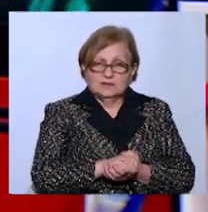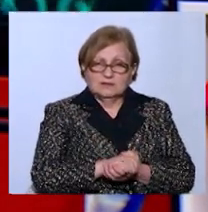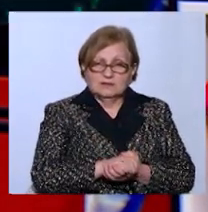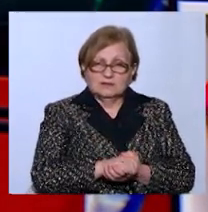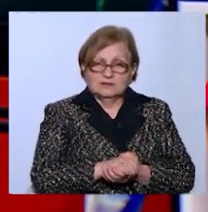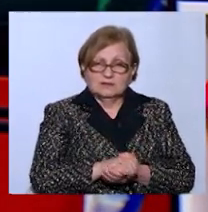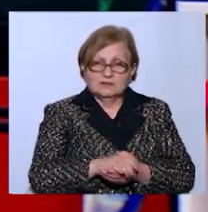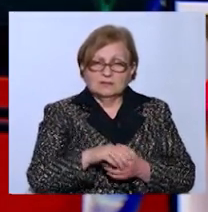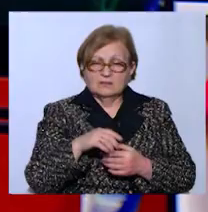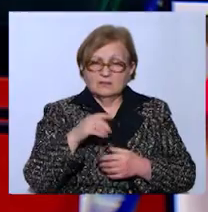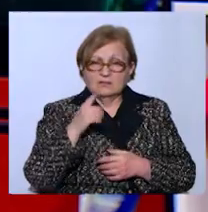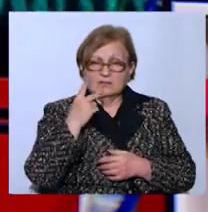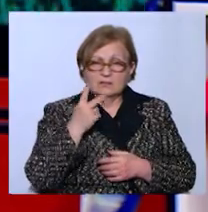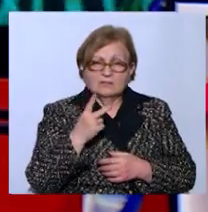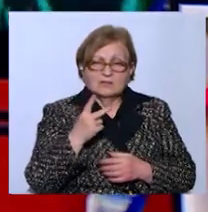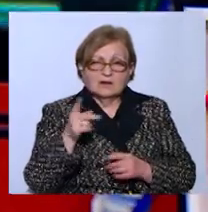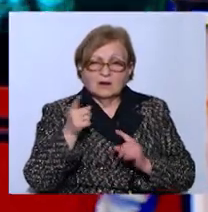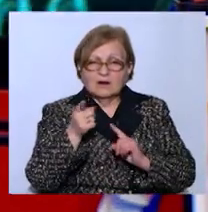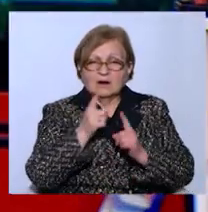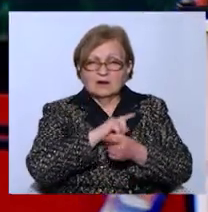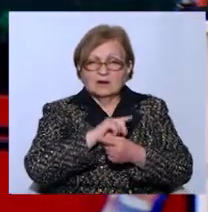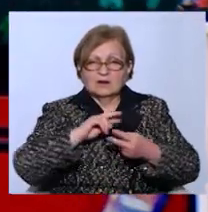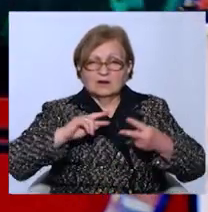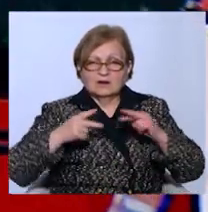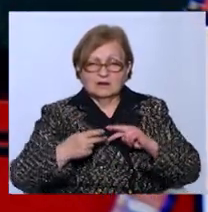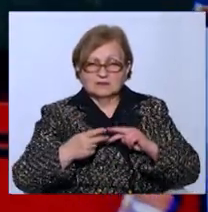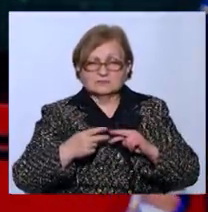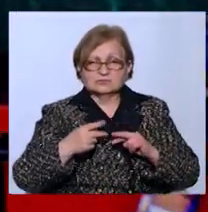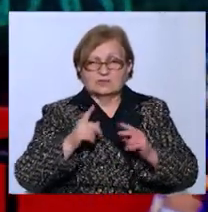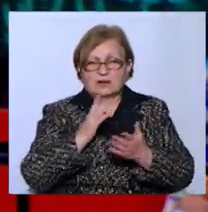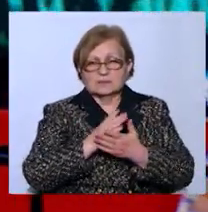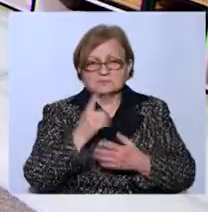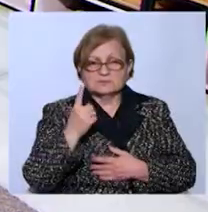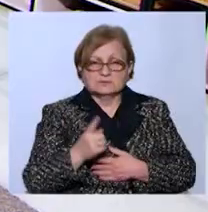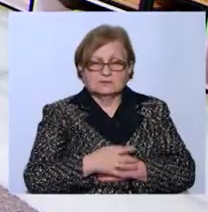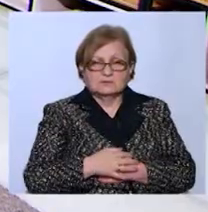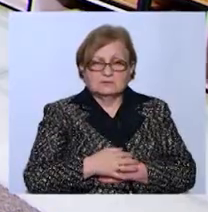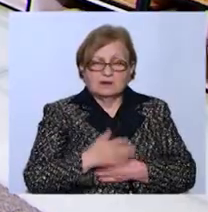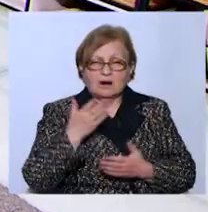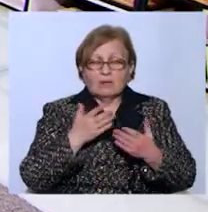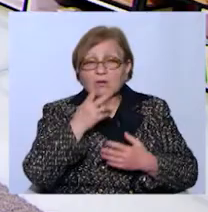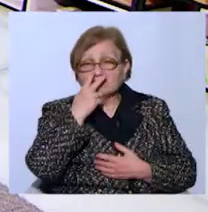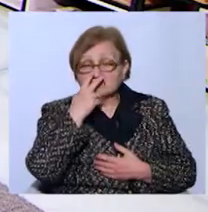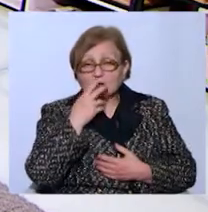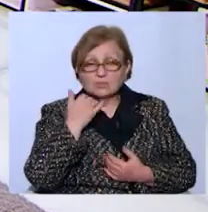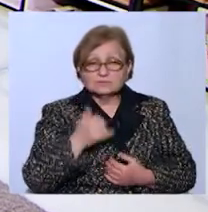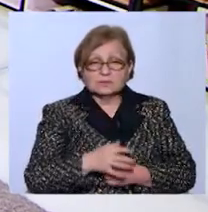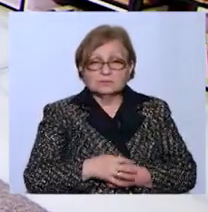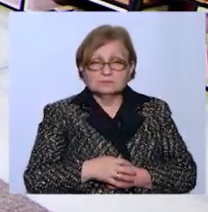ერთი. მაშ ორ რიცხვია ურთიერთ შემურნებული, თუმათი ნამრავლია ერთი. აბა ნახოთ ახლა.